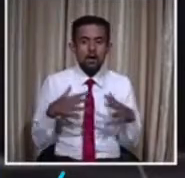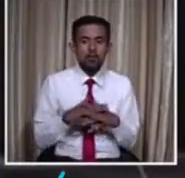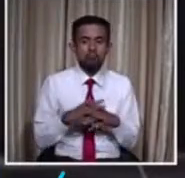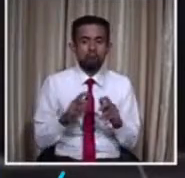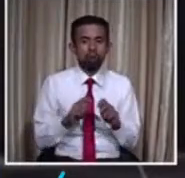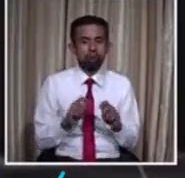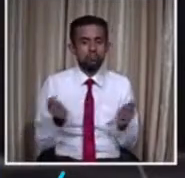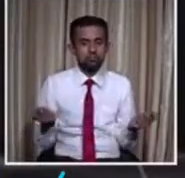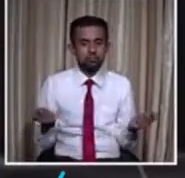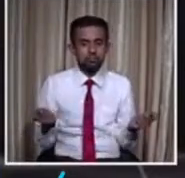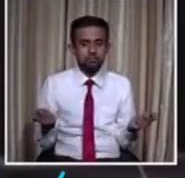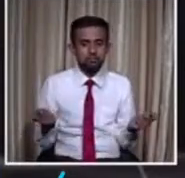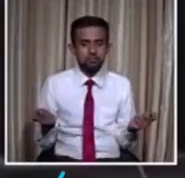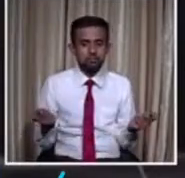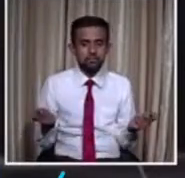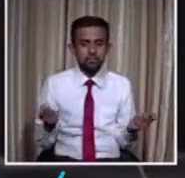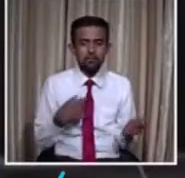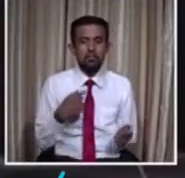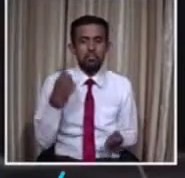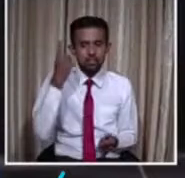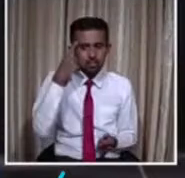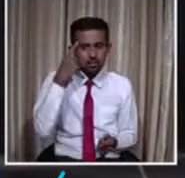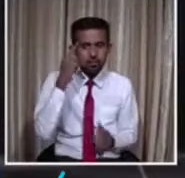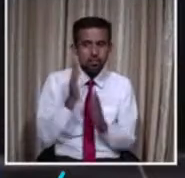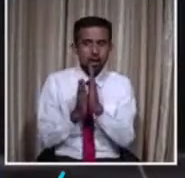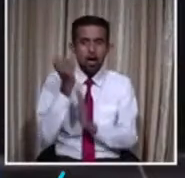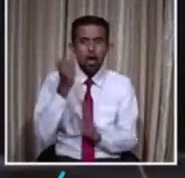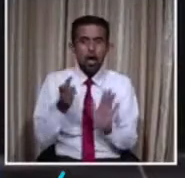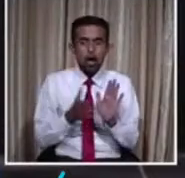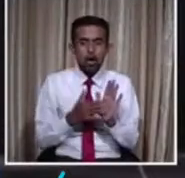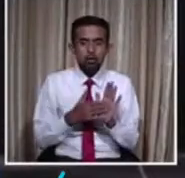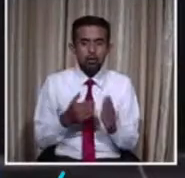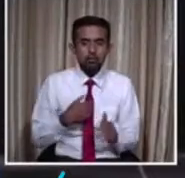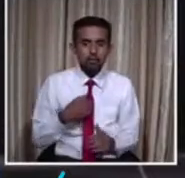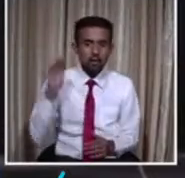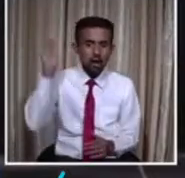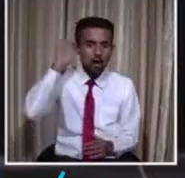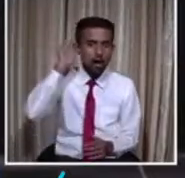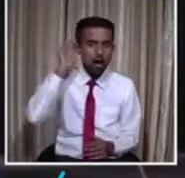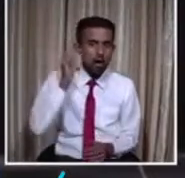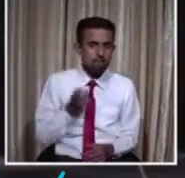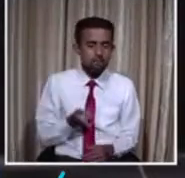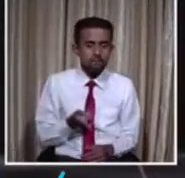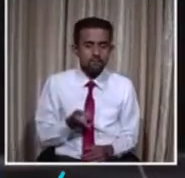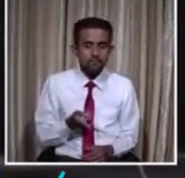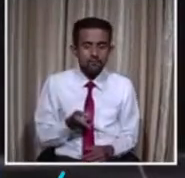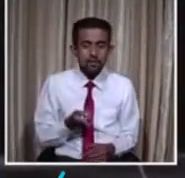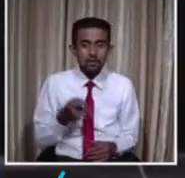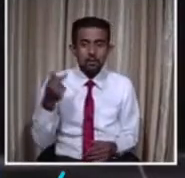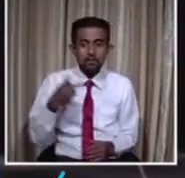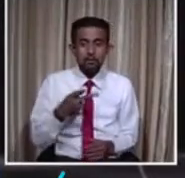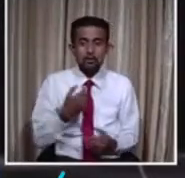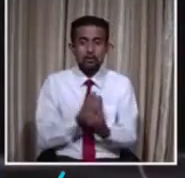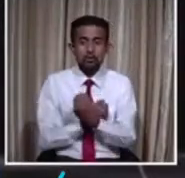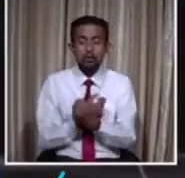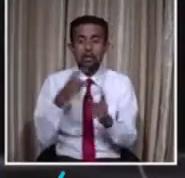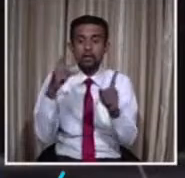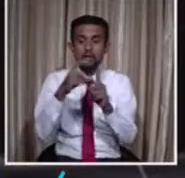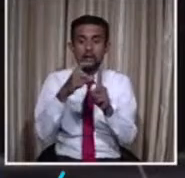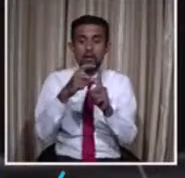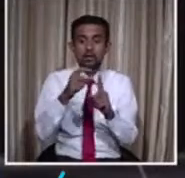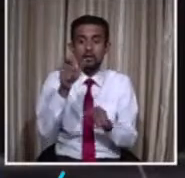waduna mama danna widiyata manawa himikan komisana patten mata labena aranchi wala hatiyata නියෝජ්‍ය පොලිස්පති දේශබන්දු